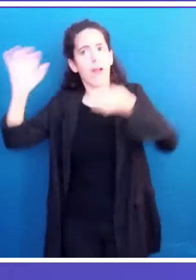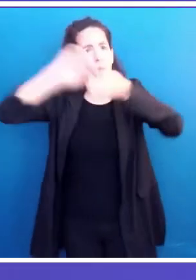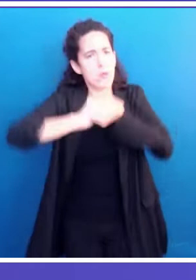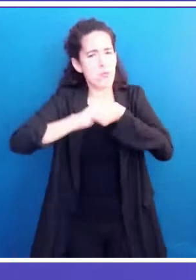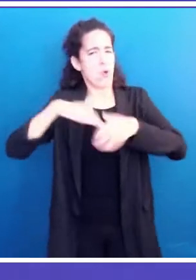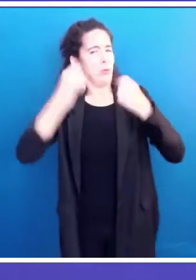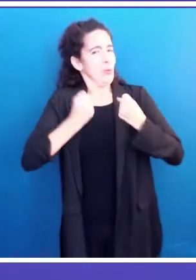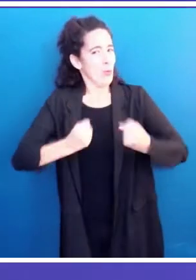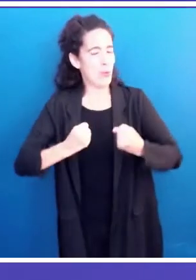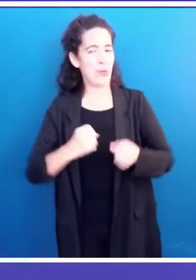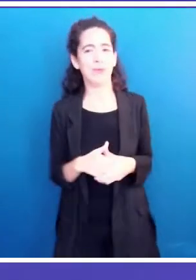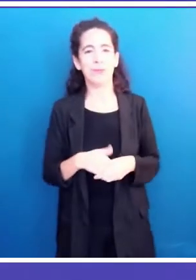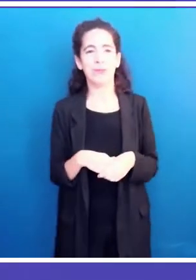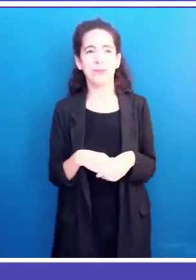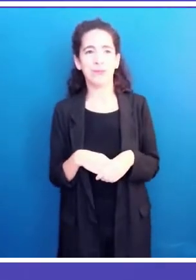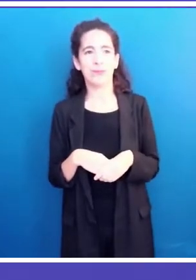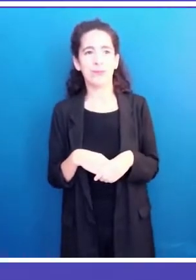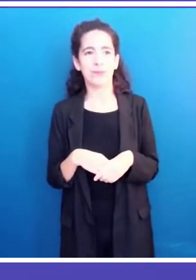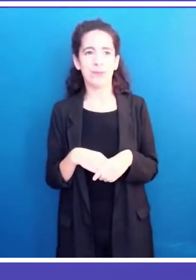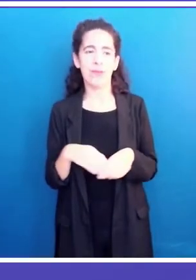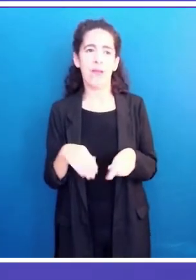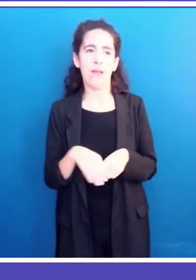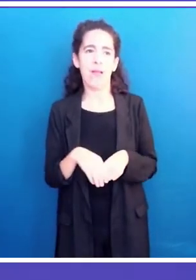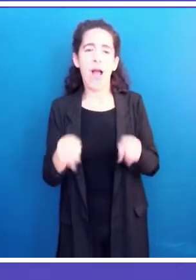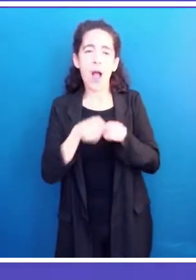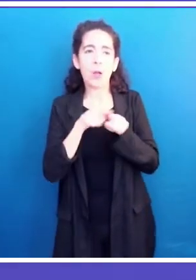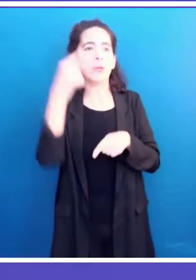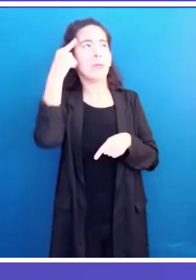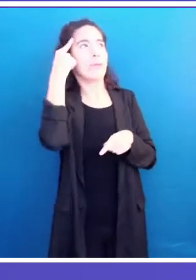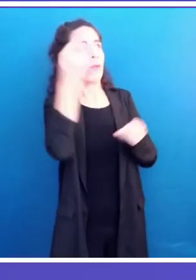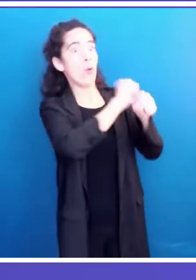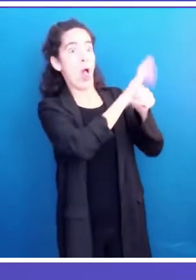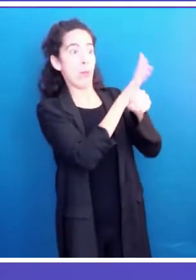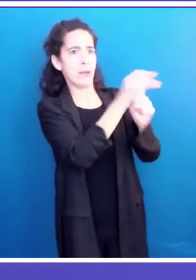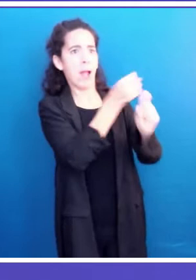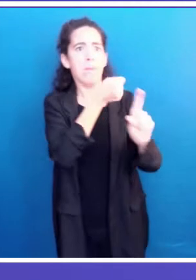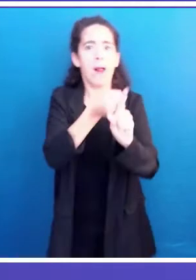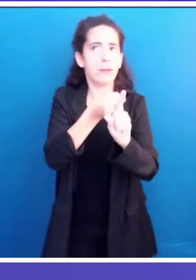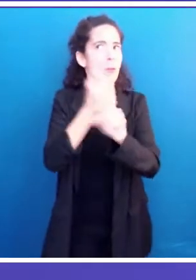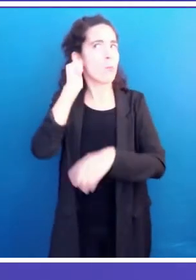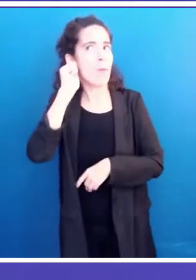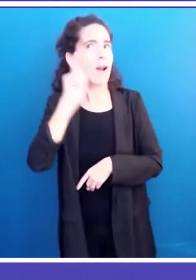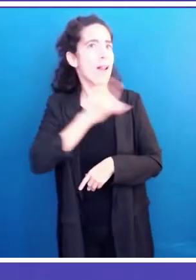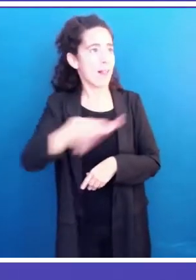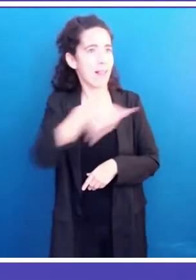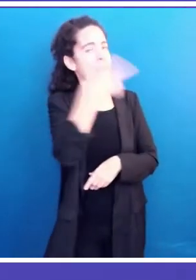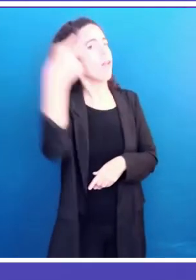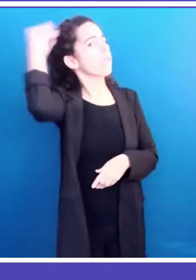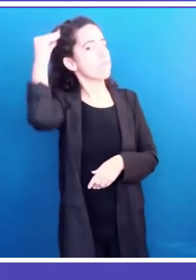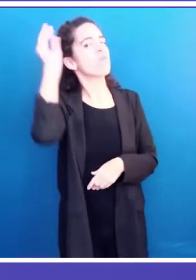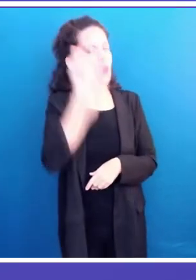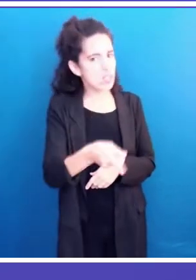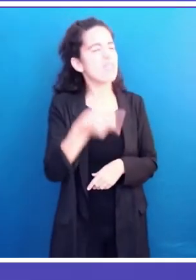التفاصيل عندما نناقش التفاصيل وأثار فيروس الكورونا وجائحة الكورونا على